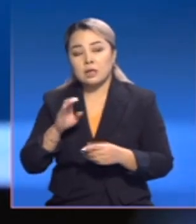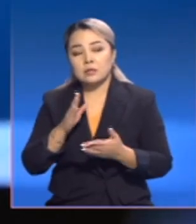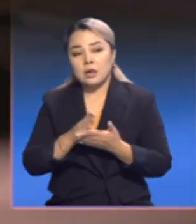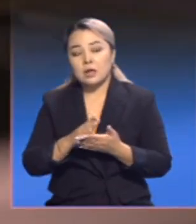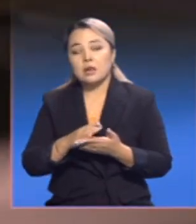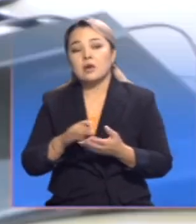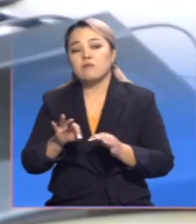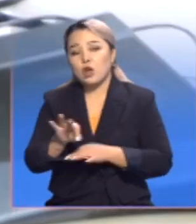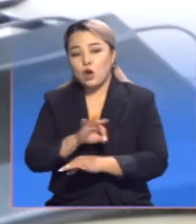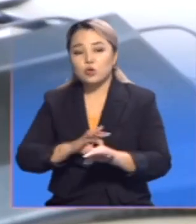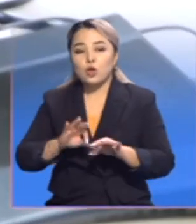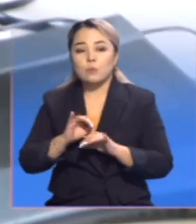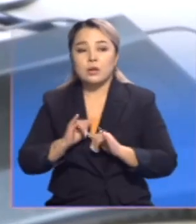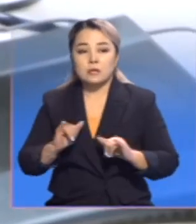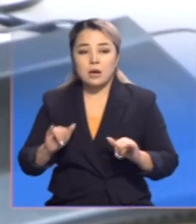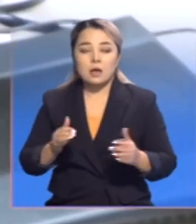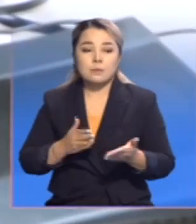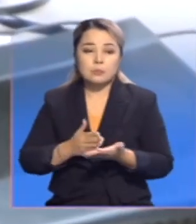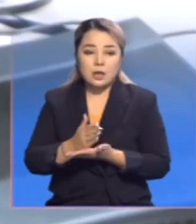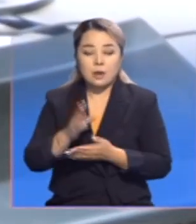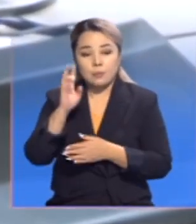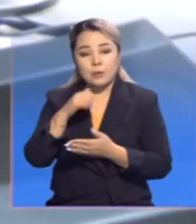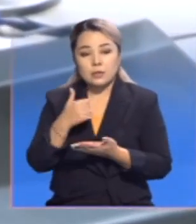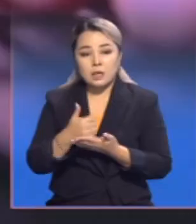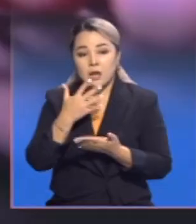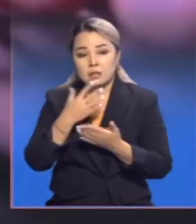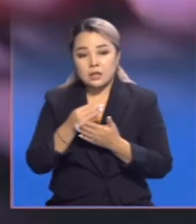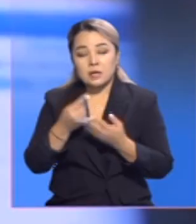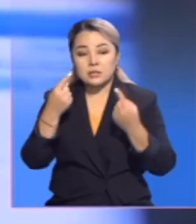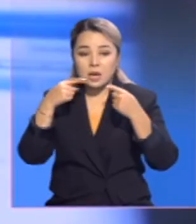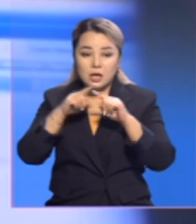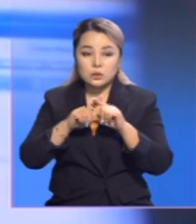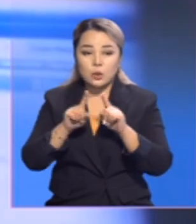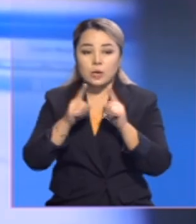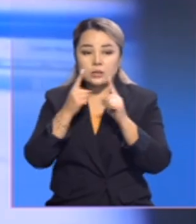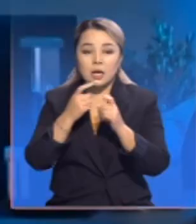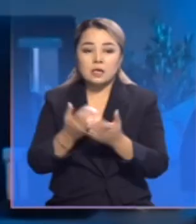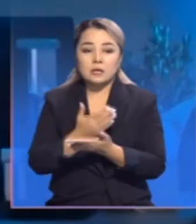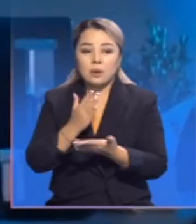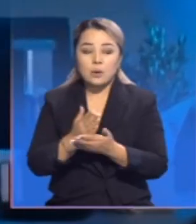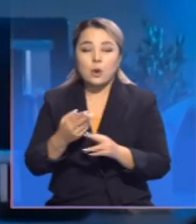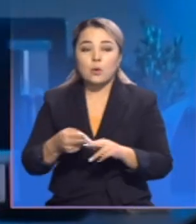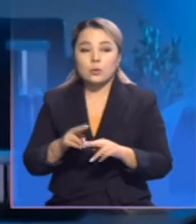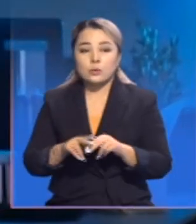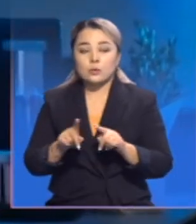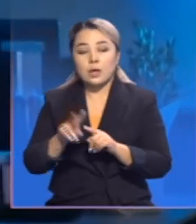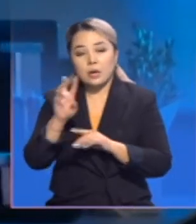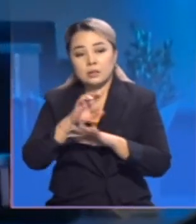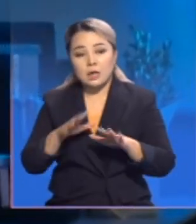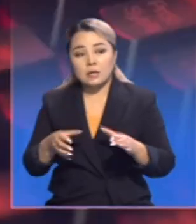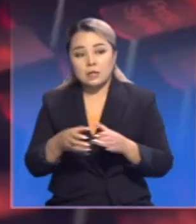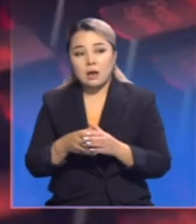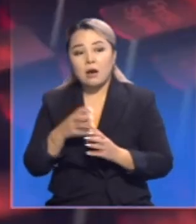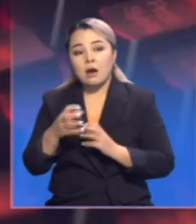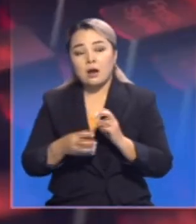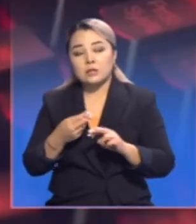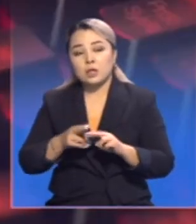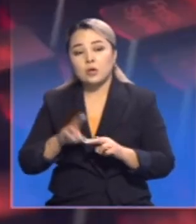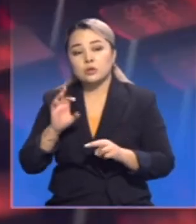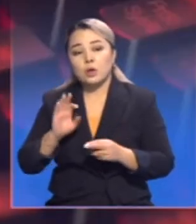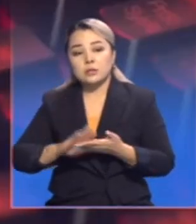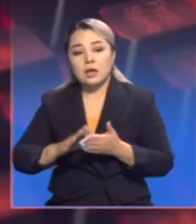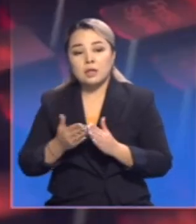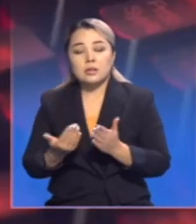инфрақұрылымына да бағытталып жатқан туралы мемлекеттік техникалық қызмет ұйымы мәлімдеді. олар мұны елде және әлемде болып жатқан